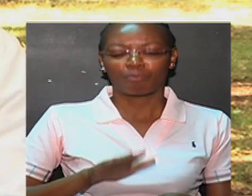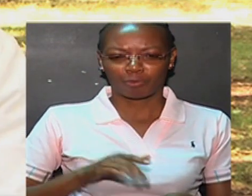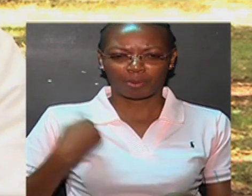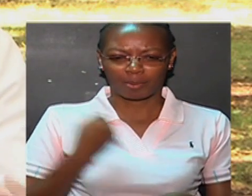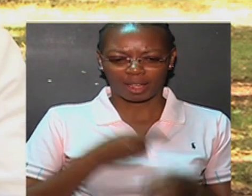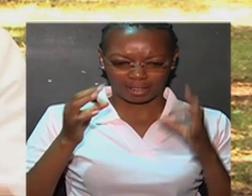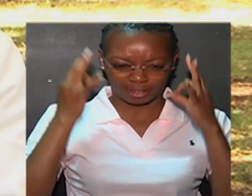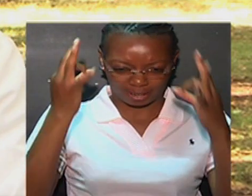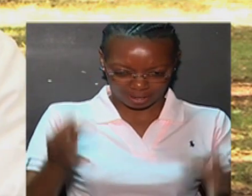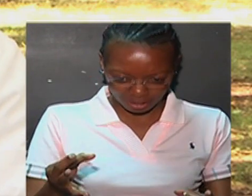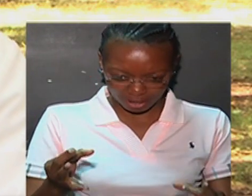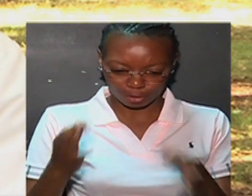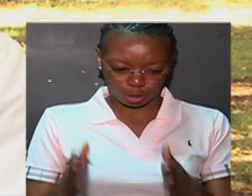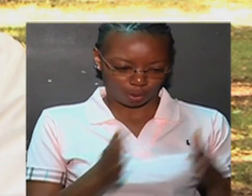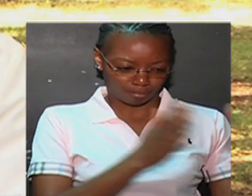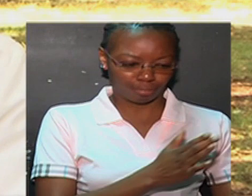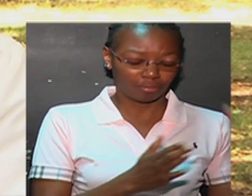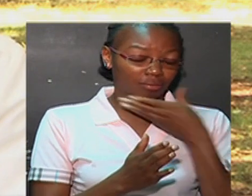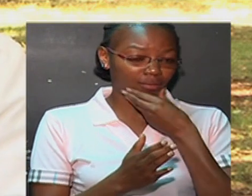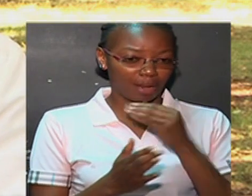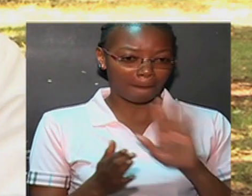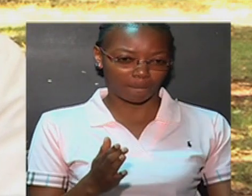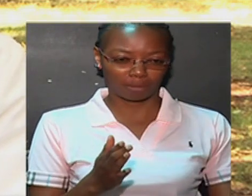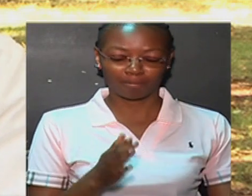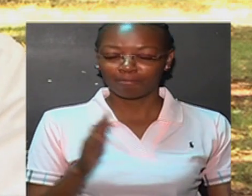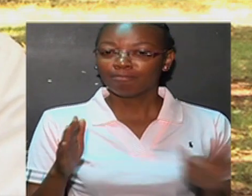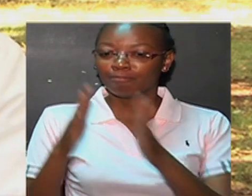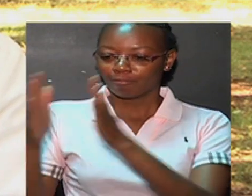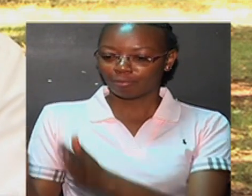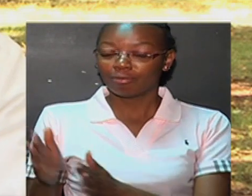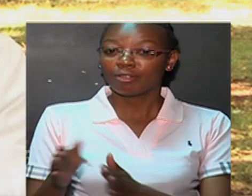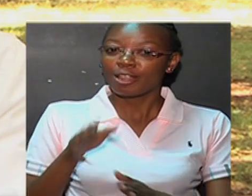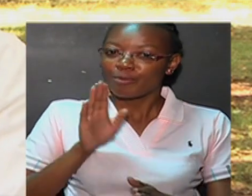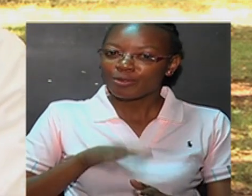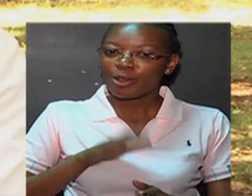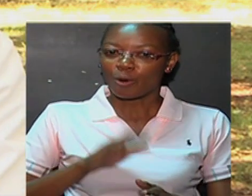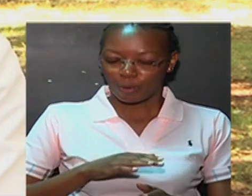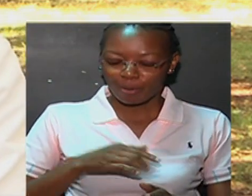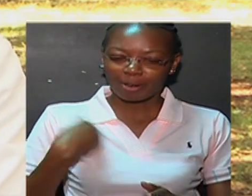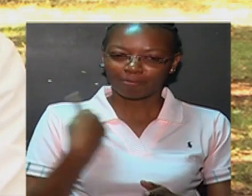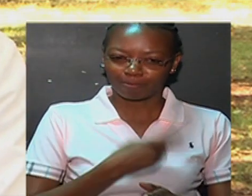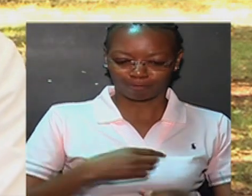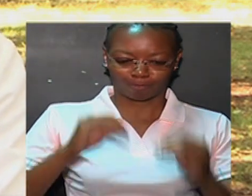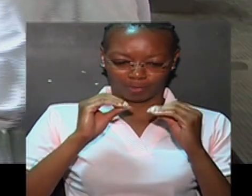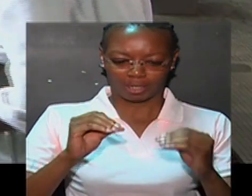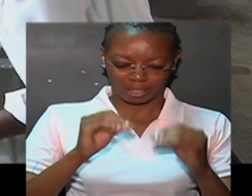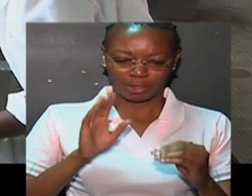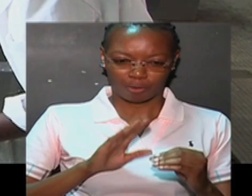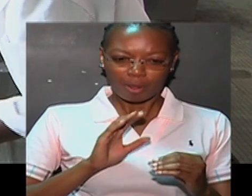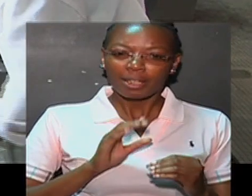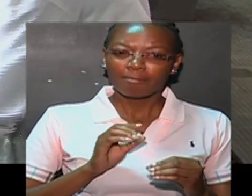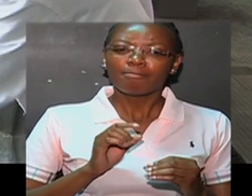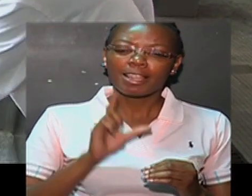to deal na wamama, we will deal with the men later when we find out why they are not embracing the technologies.